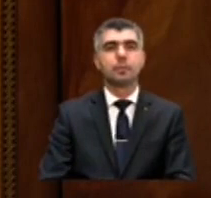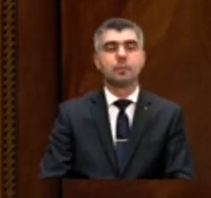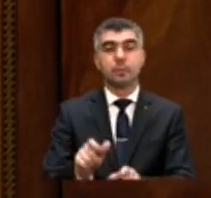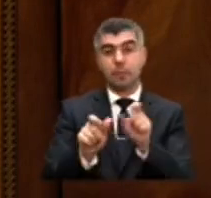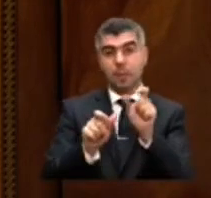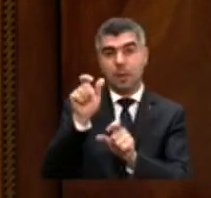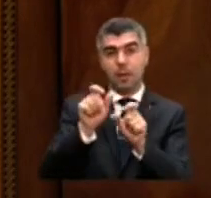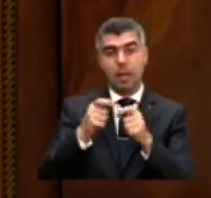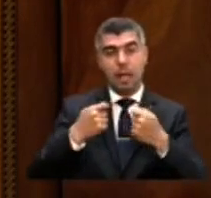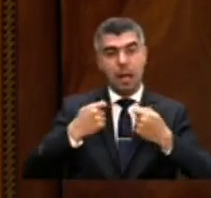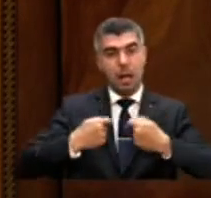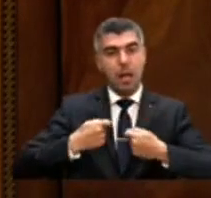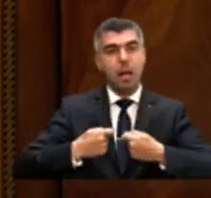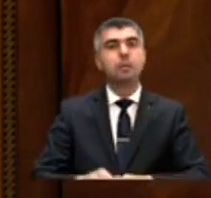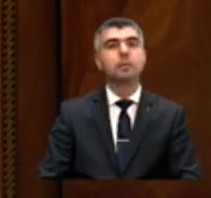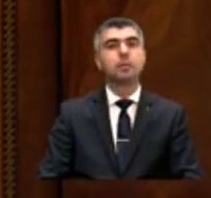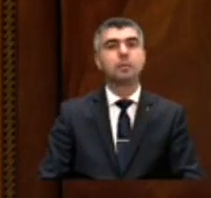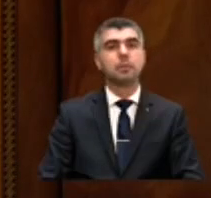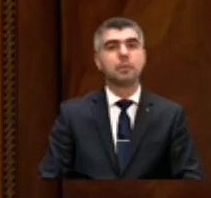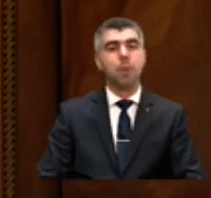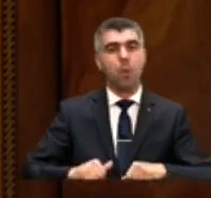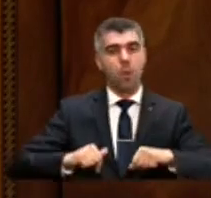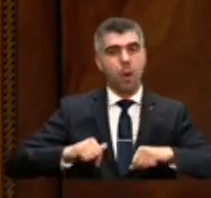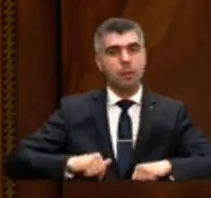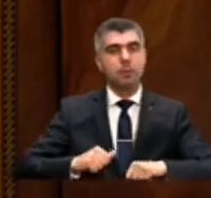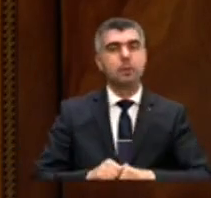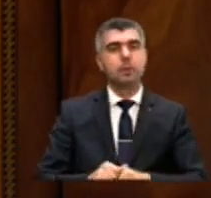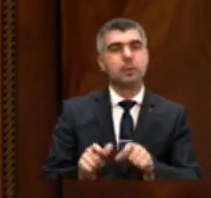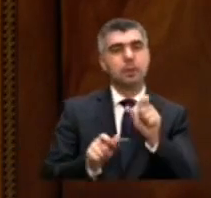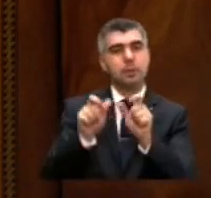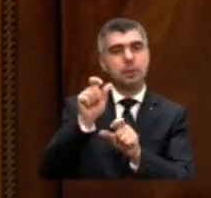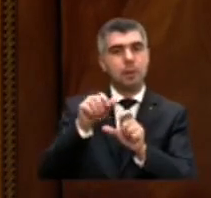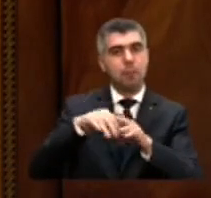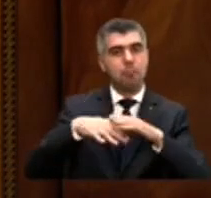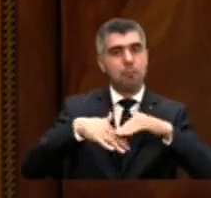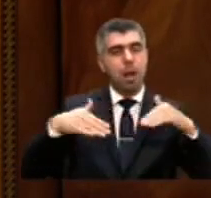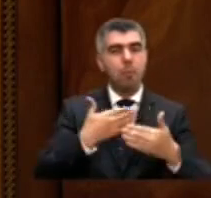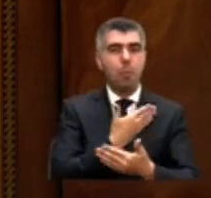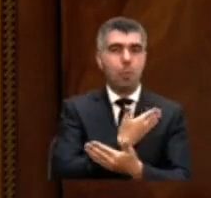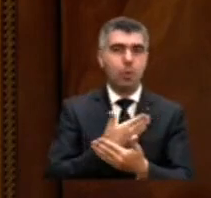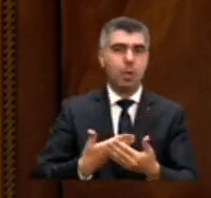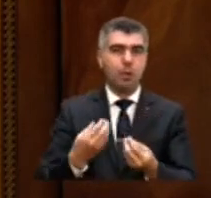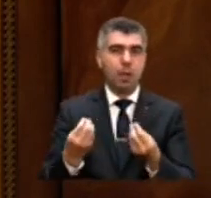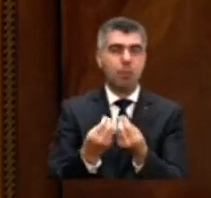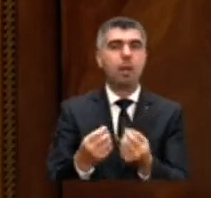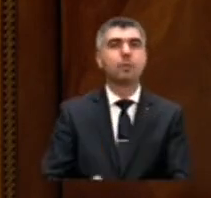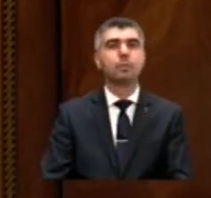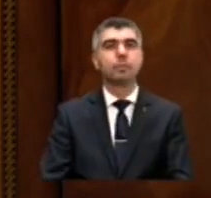رؤساء، سيدات السادة الوزراء، سيدات السادة النواب والمستشارين المحترمين،